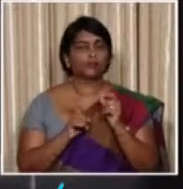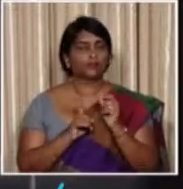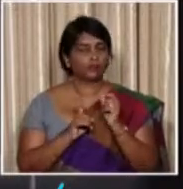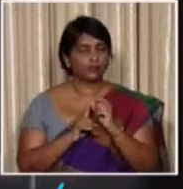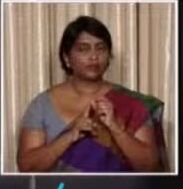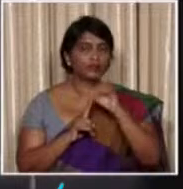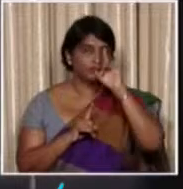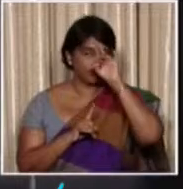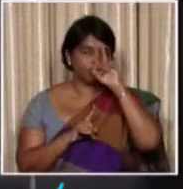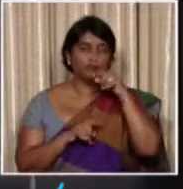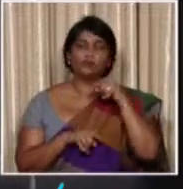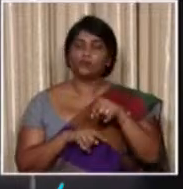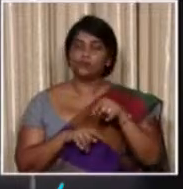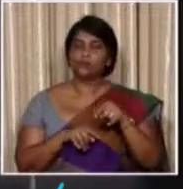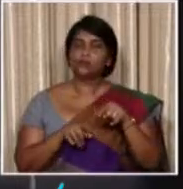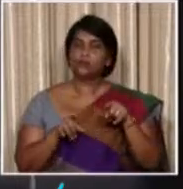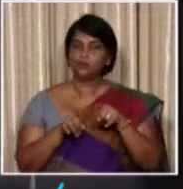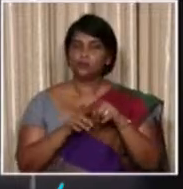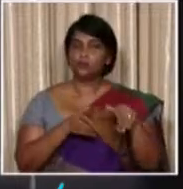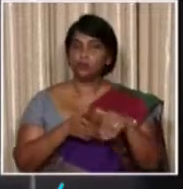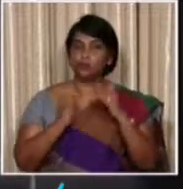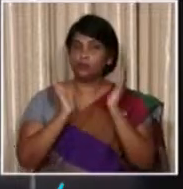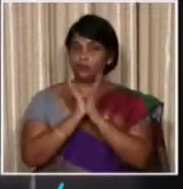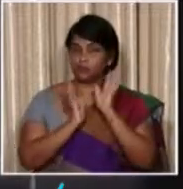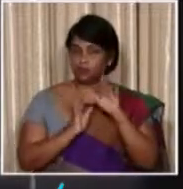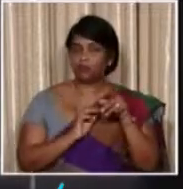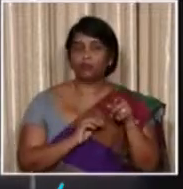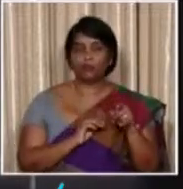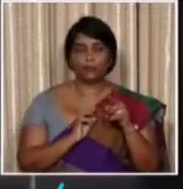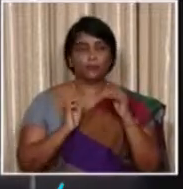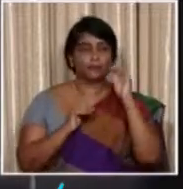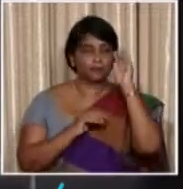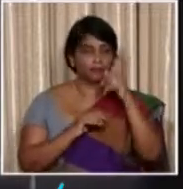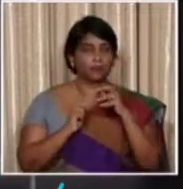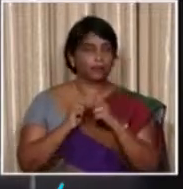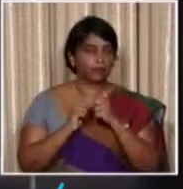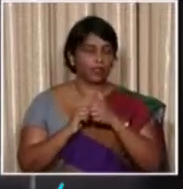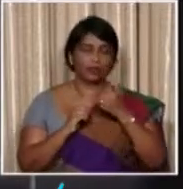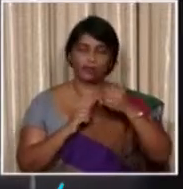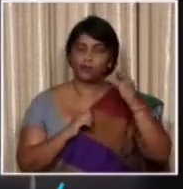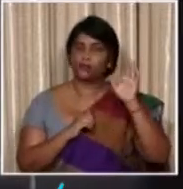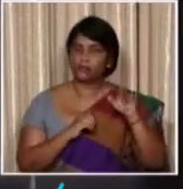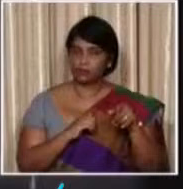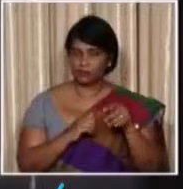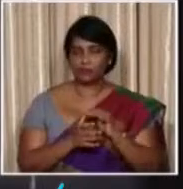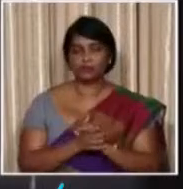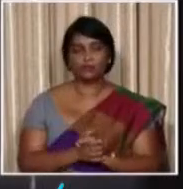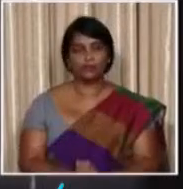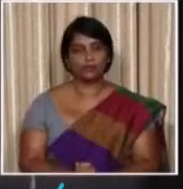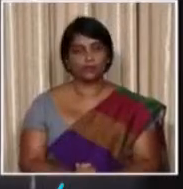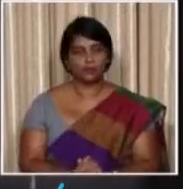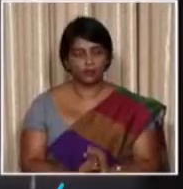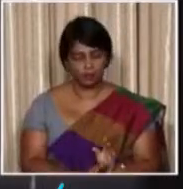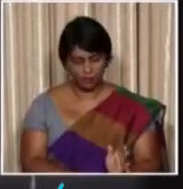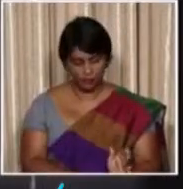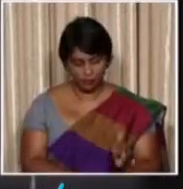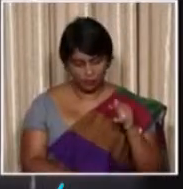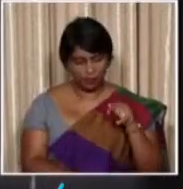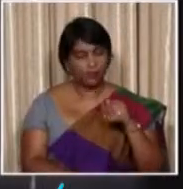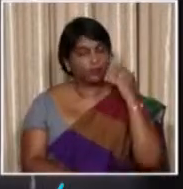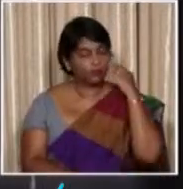කුරුණෑගල ඒ අතර වනගත ප්‍රදේශවල අලි අස්ථානගත වීමක් ඉදිරියට සිදුවීමට නියමිතව තිබෙනවා. මේවා